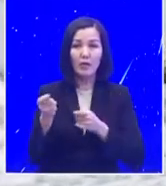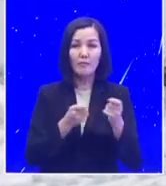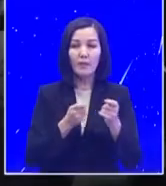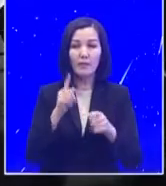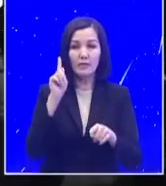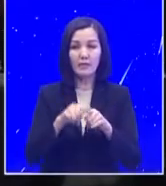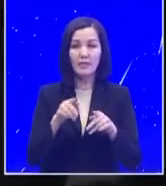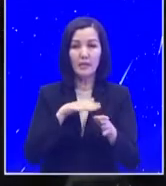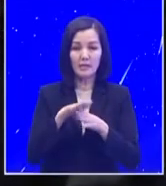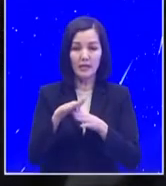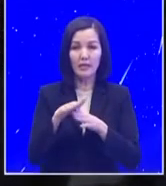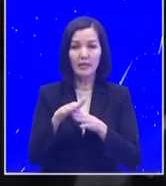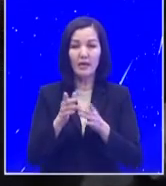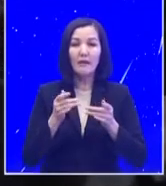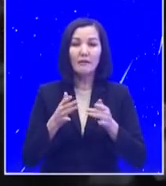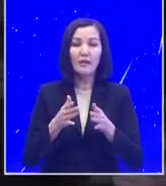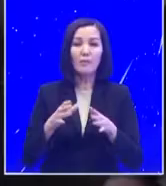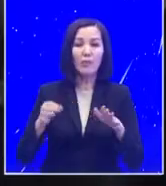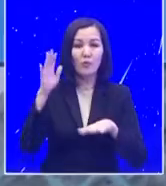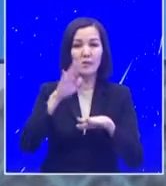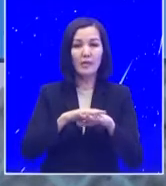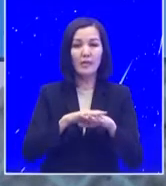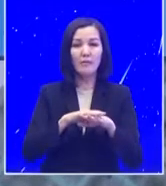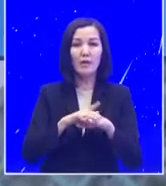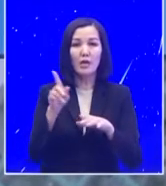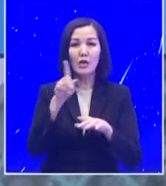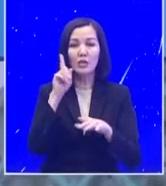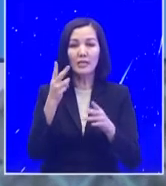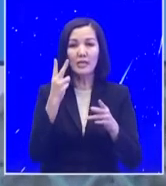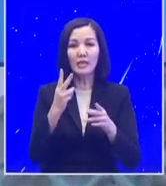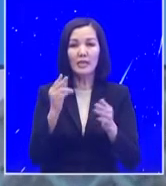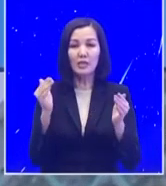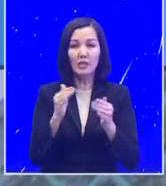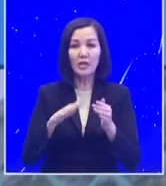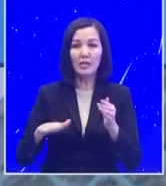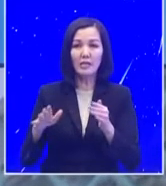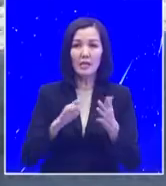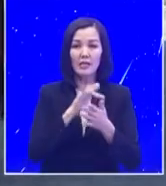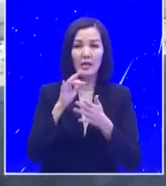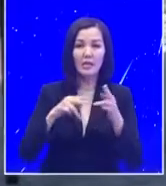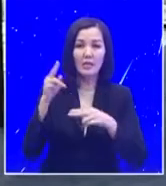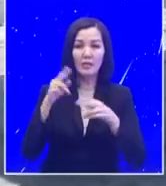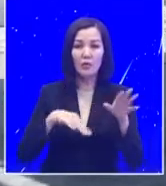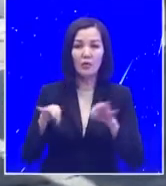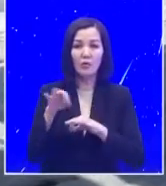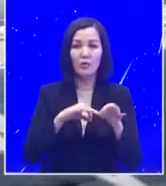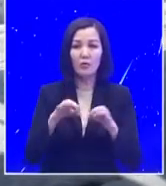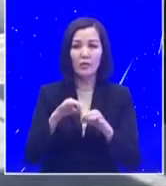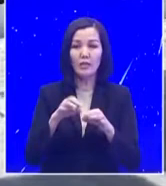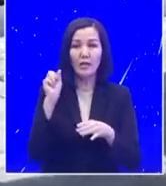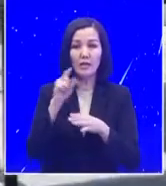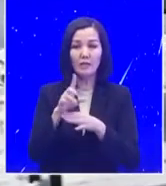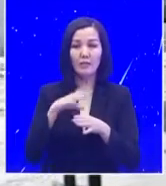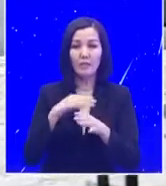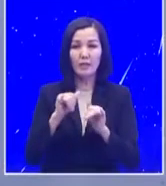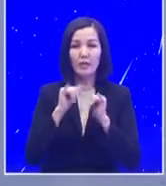жылдам атқарылады. Бұл талапты облыс әкімі ынтымақ қана емес, жастар екі тұрғын үй ауданында да қалалық сәулет құрылыс бөліміне бас айтты. Соңғысының